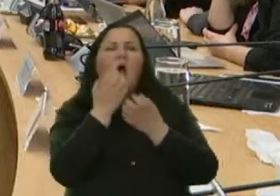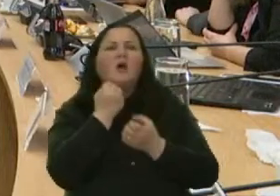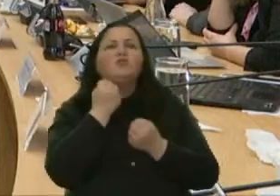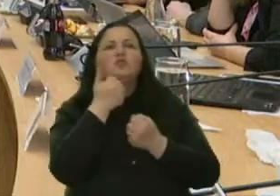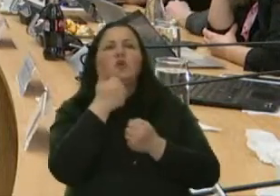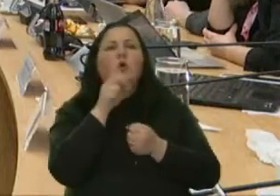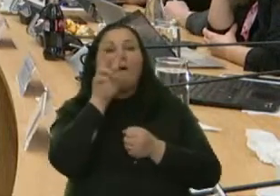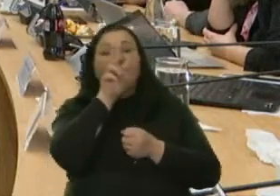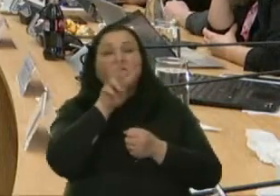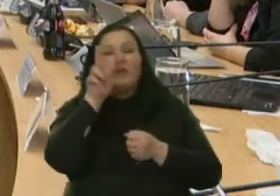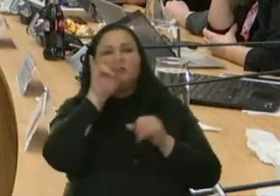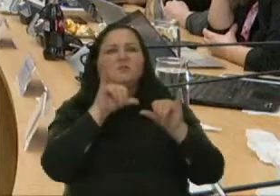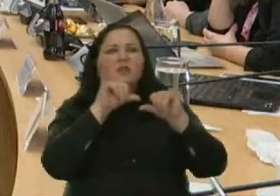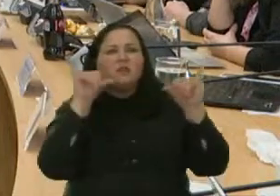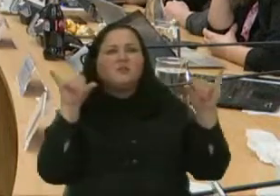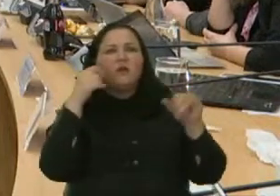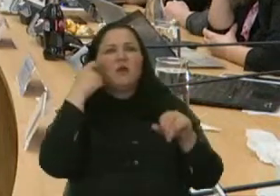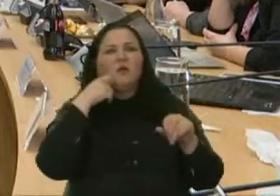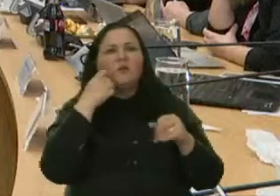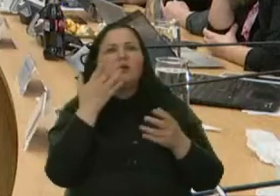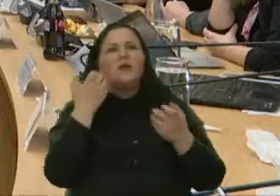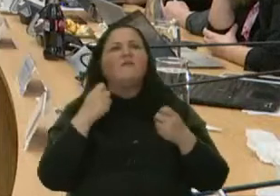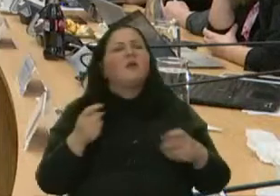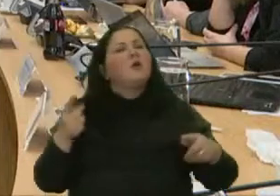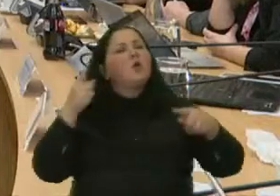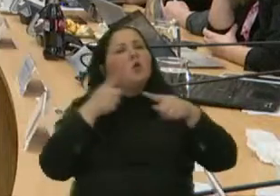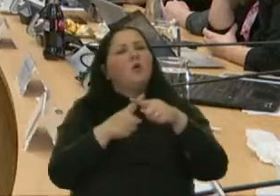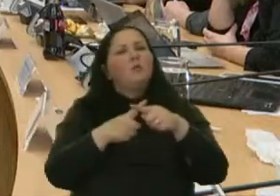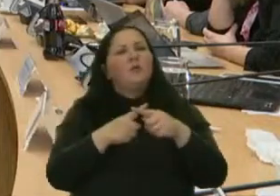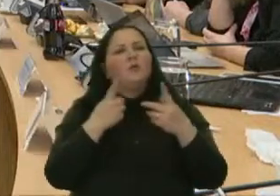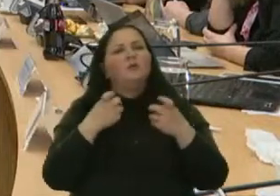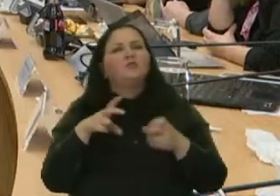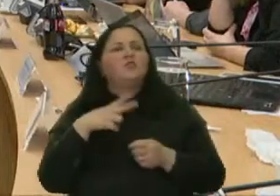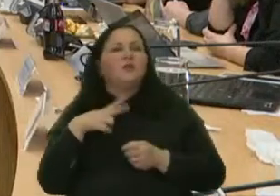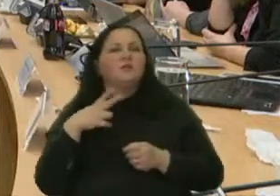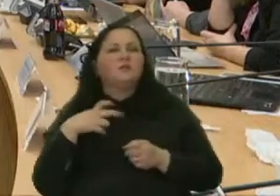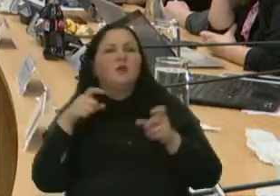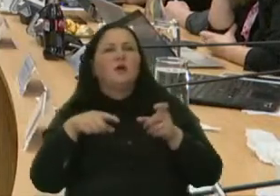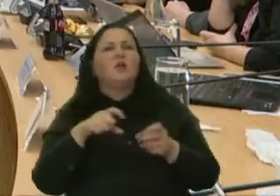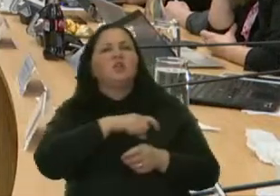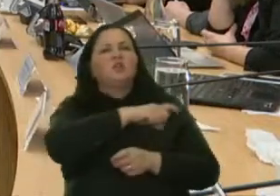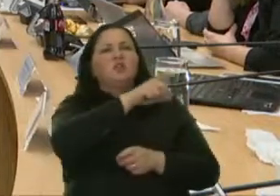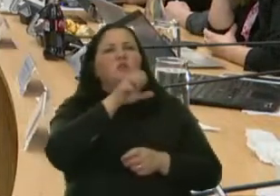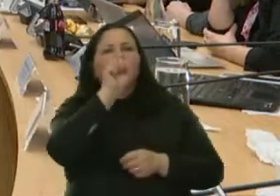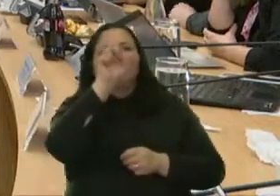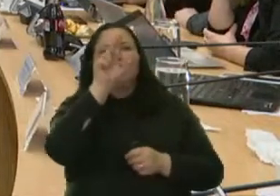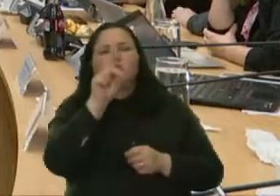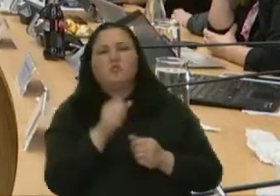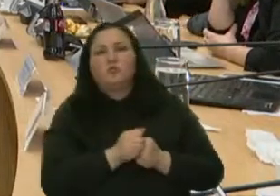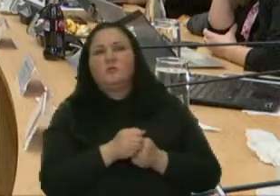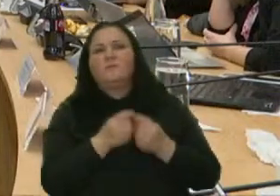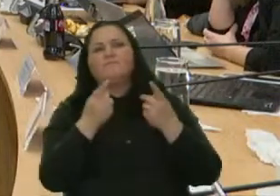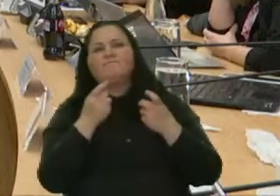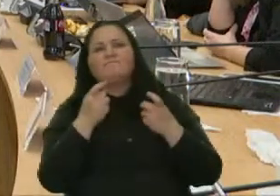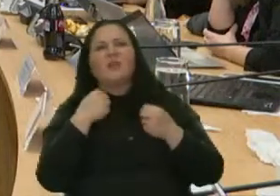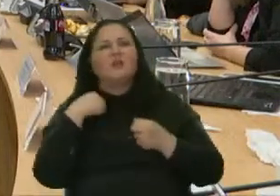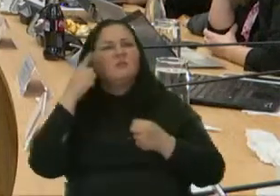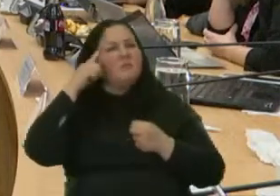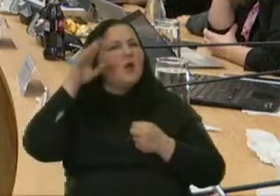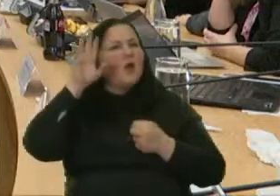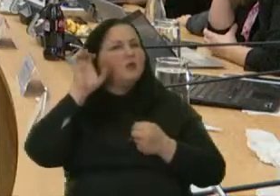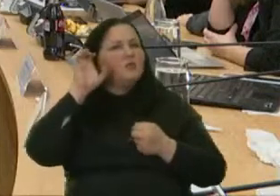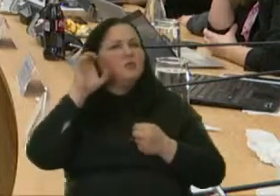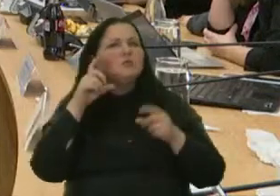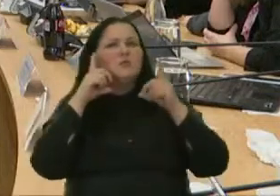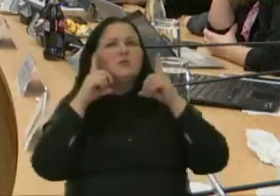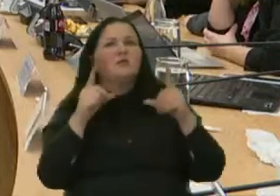dezvoltare la Clujului care vine în completare cu cea existentă a centurii de Sud din păcate îmi aduc aminte de răspunsul